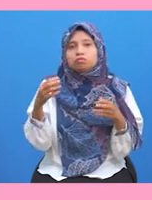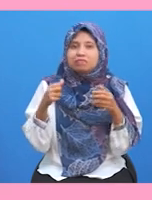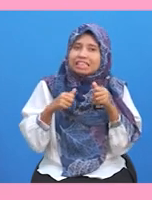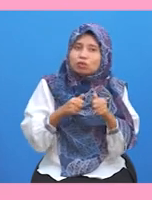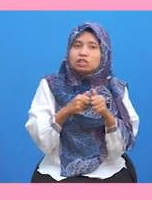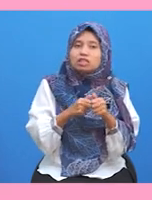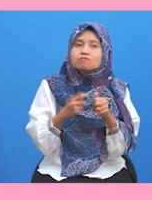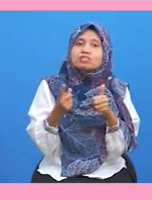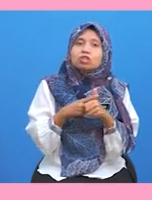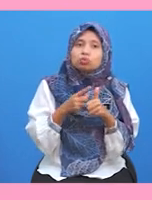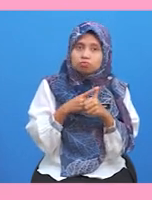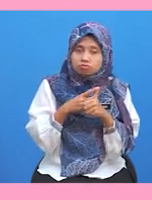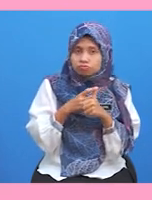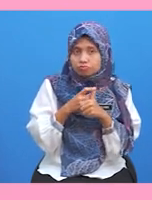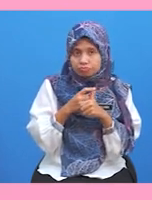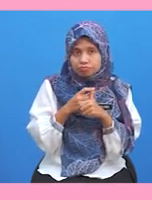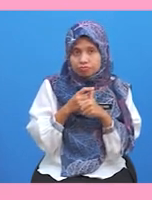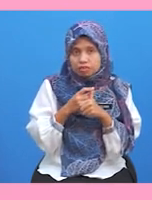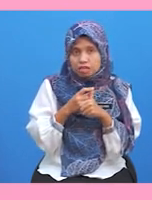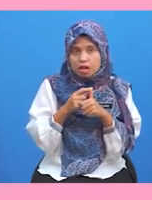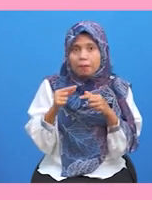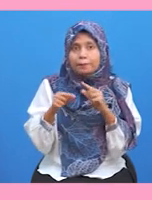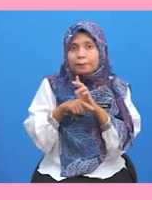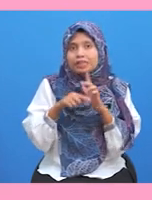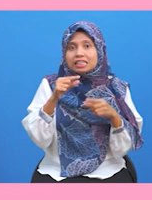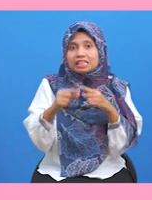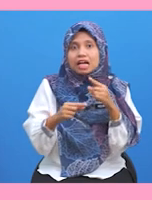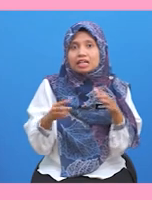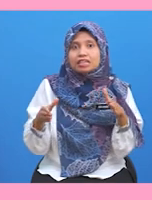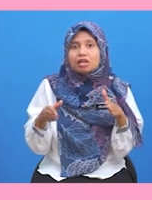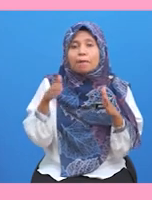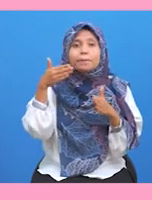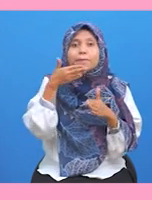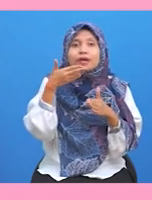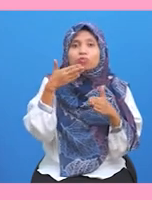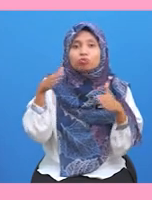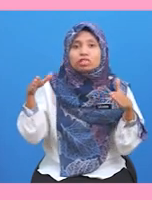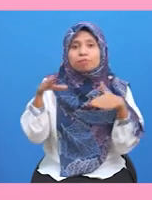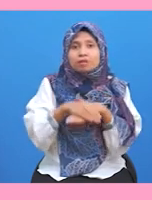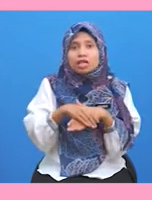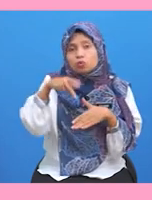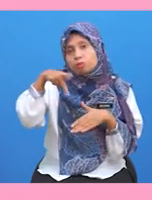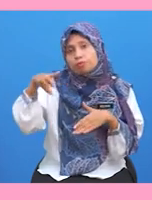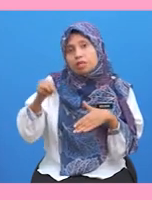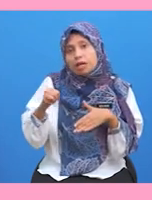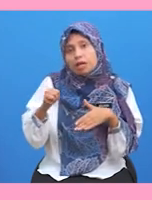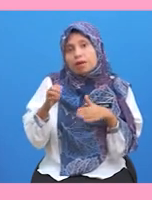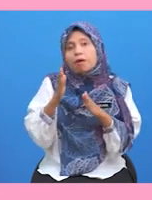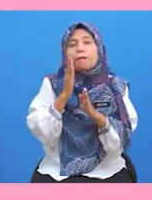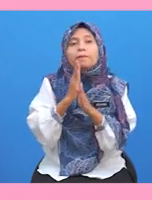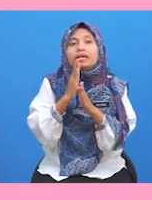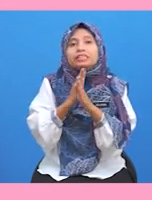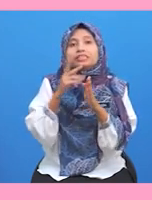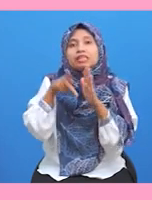ini terdiri daripada Pergerakan Pemuda Melayu, PPM, Barisan Pemuda